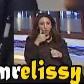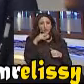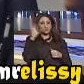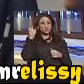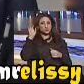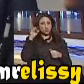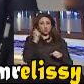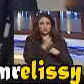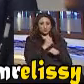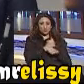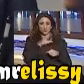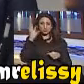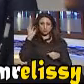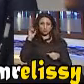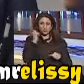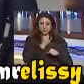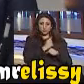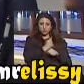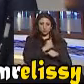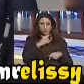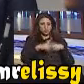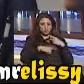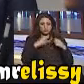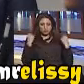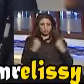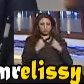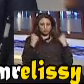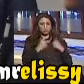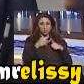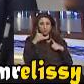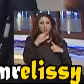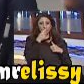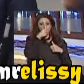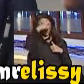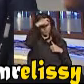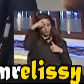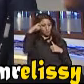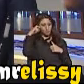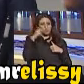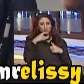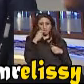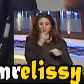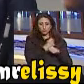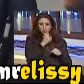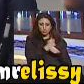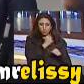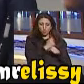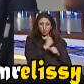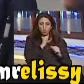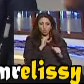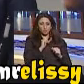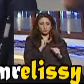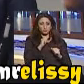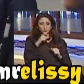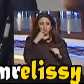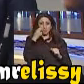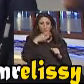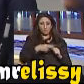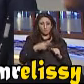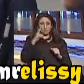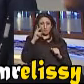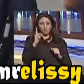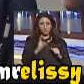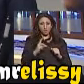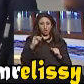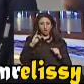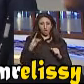شريف ونظيف, بيعمل وبيأكد وبيجتهد عشان ياكل لقمه حلال من عرق جبينه. عطيه خميس